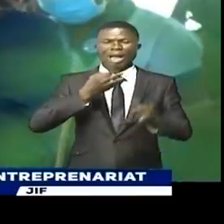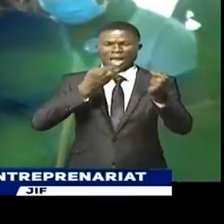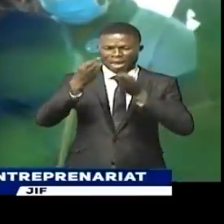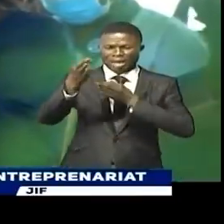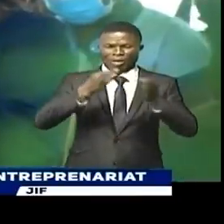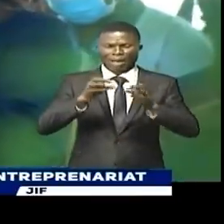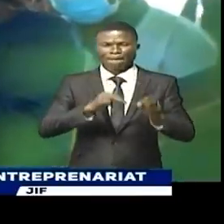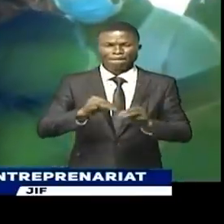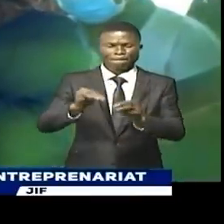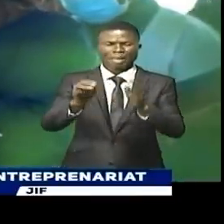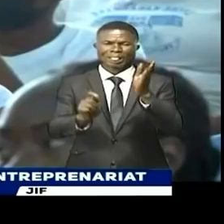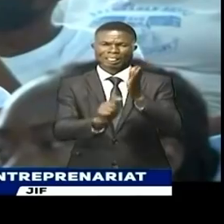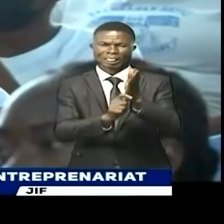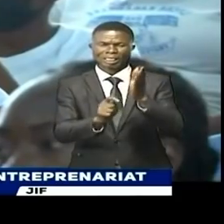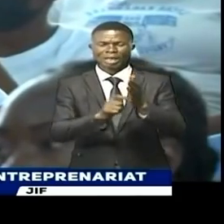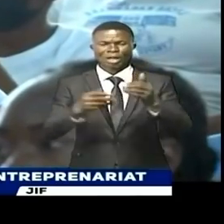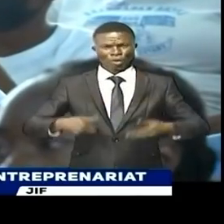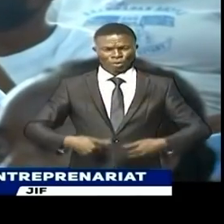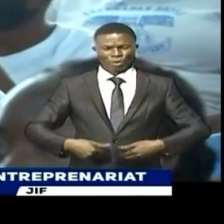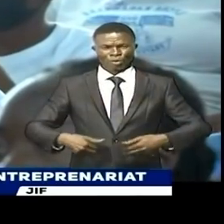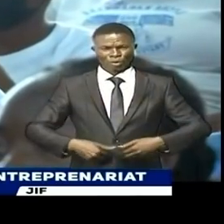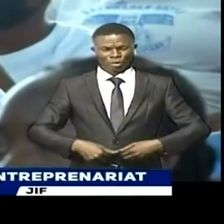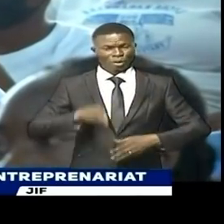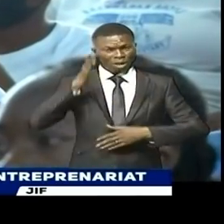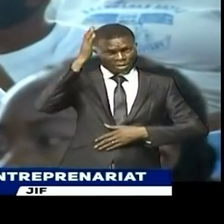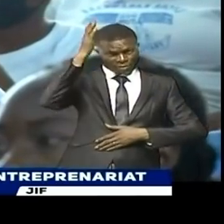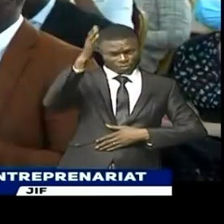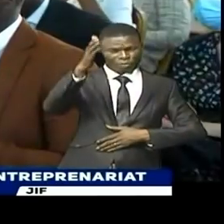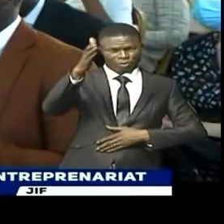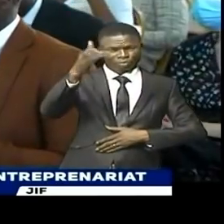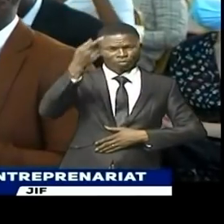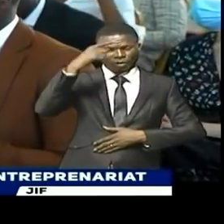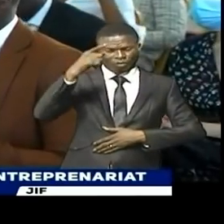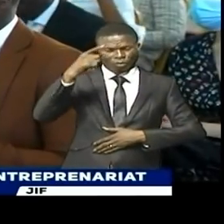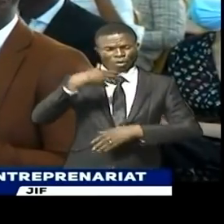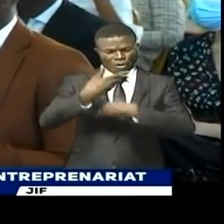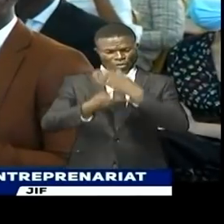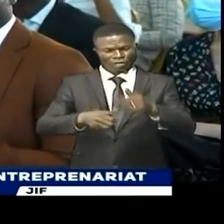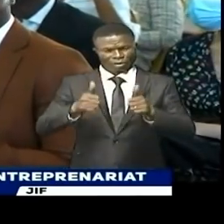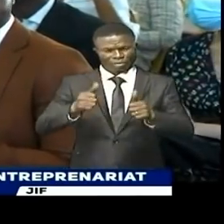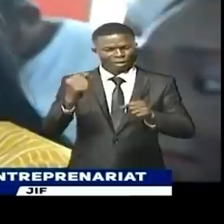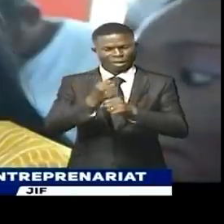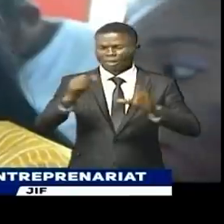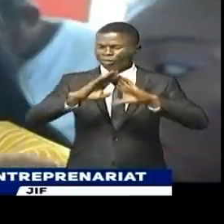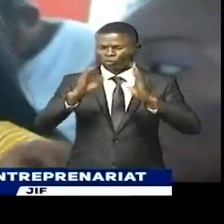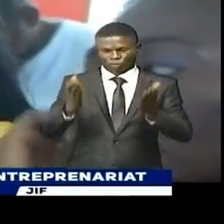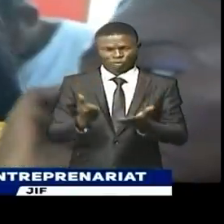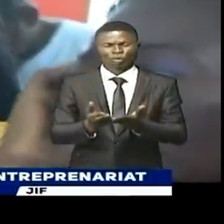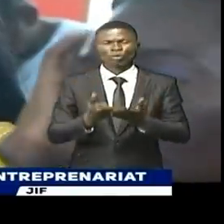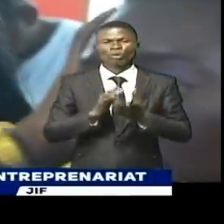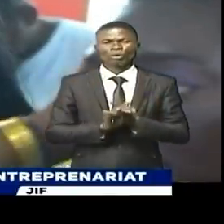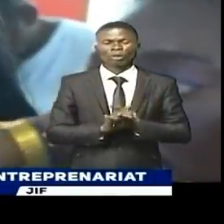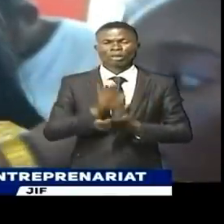méthodes et techniques à la jeunesse avenir de demain pour bien entreprendre à tout prix